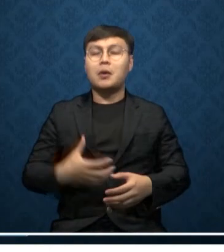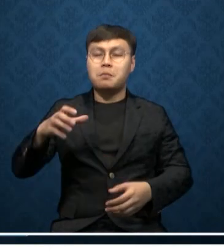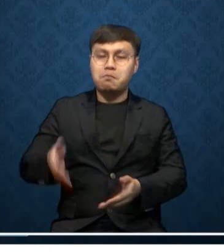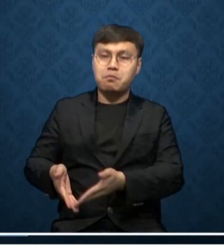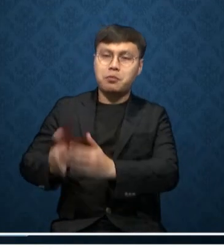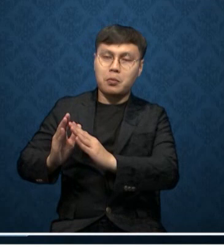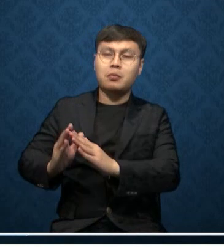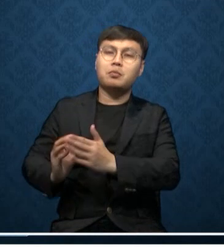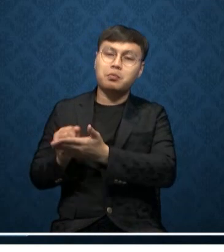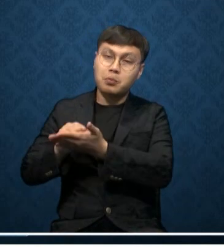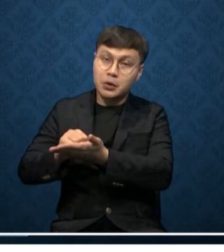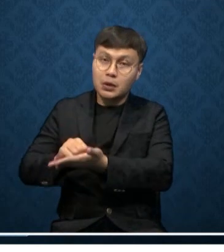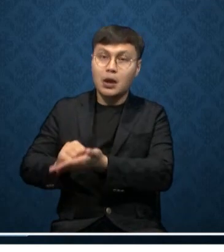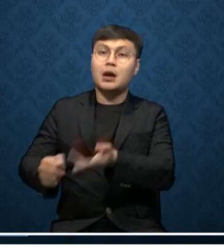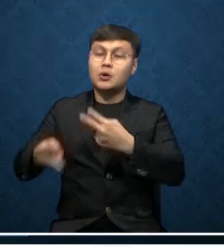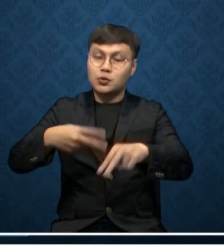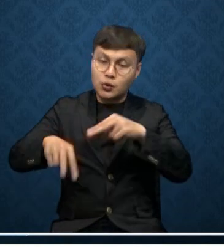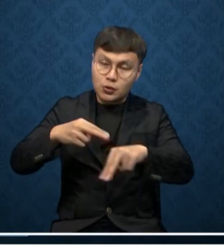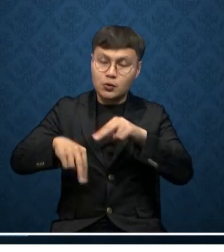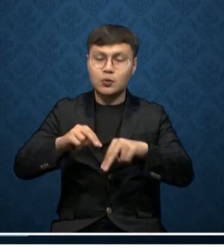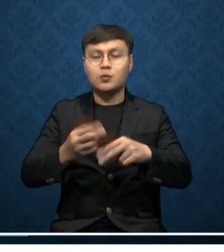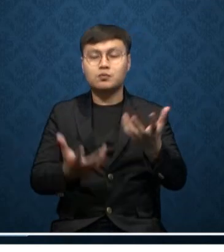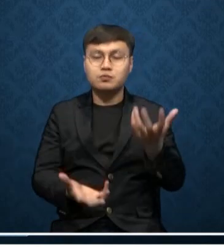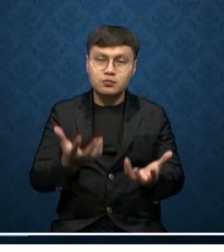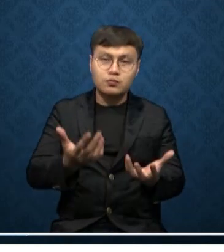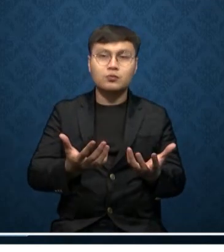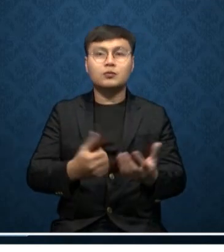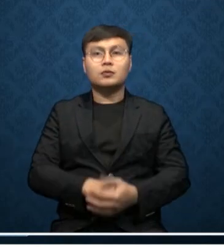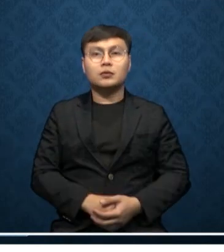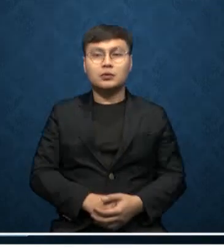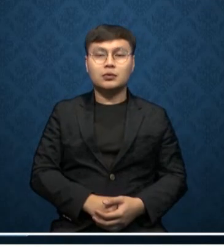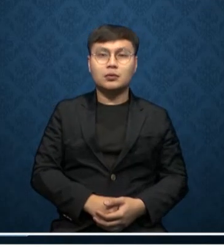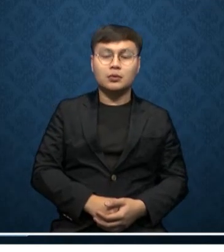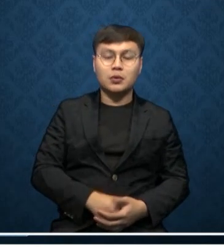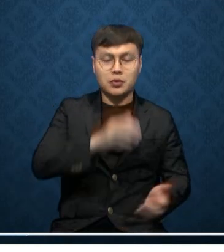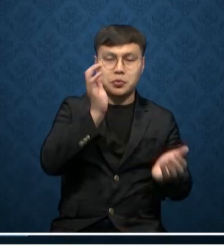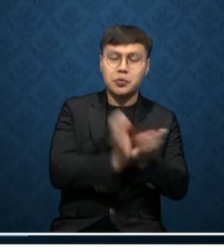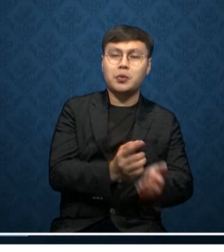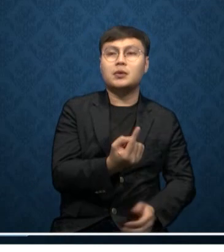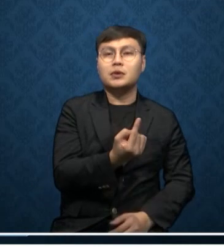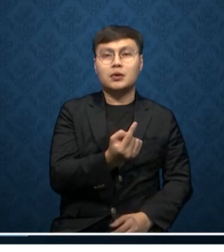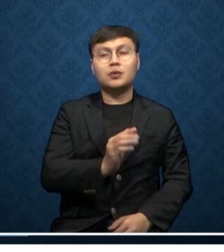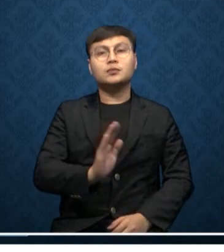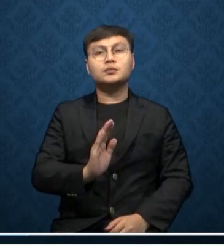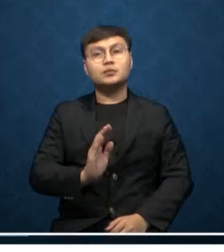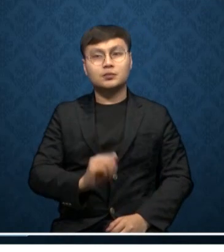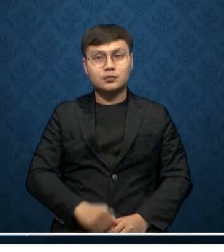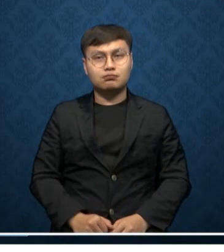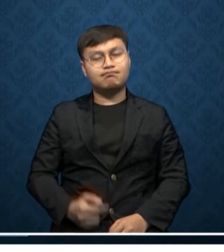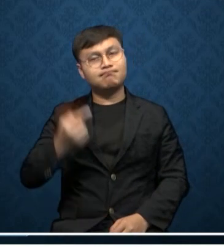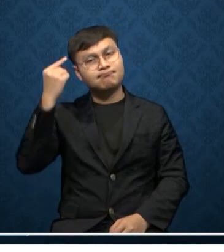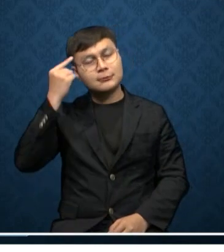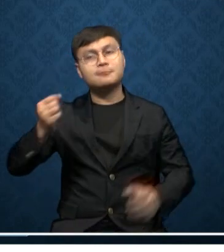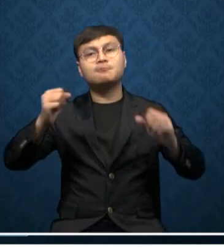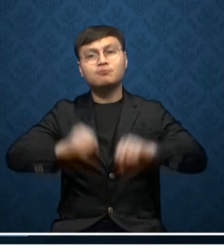ขึ้นมาให้บริการมาตรวจสอบมาถ่วงดุลไม่ใช่ให้พนักงานสอบสวนเลือกอะไรอย่างเงี้ยเรายังไม่ยุติเลย